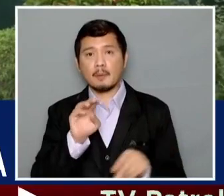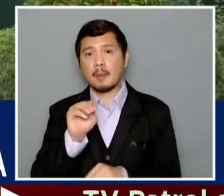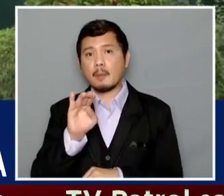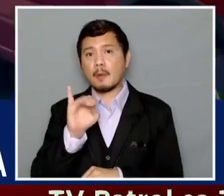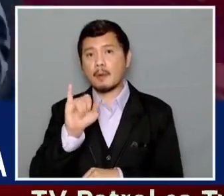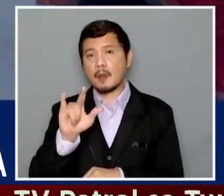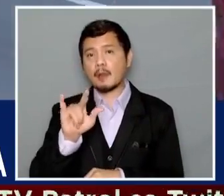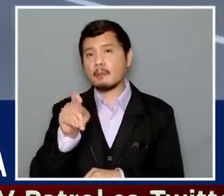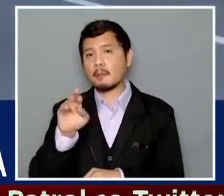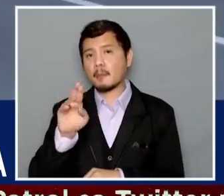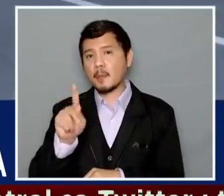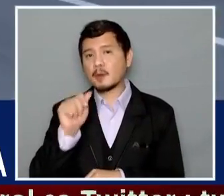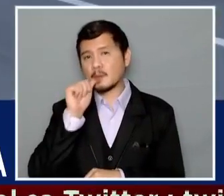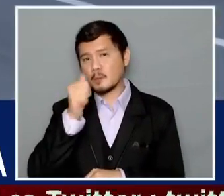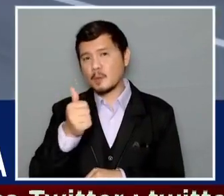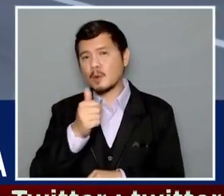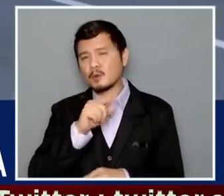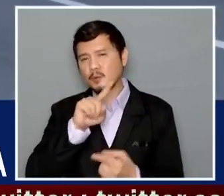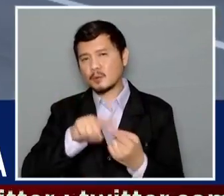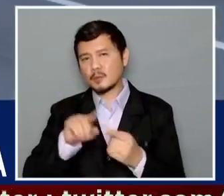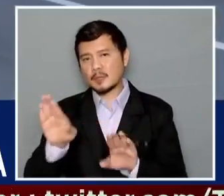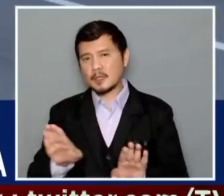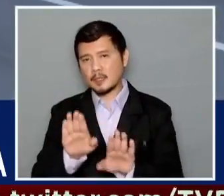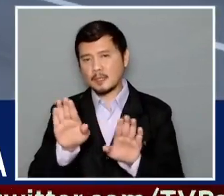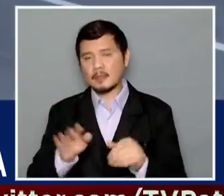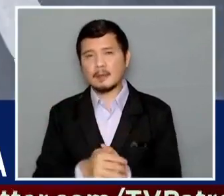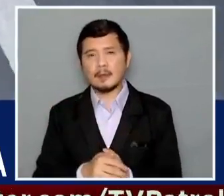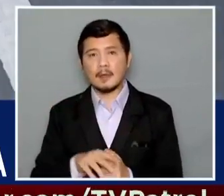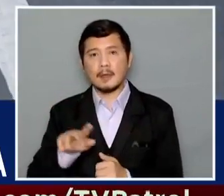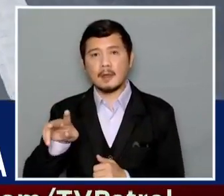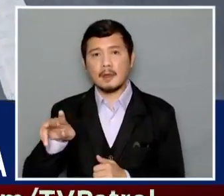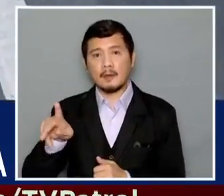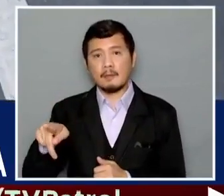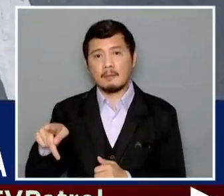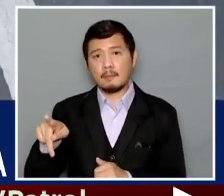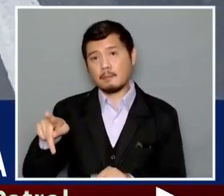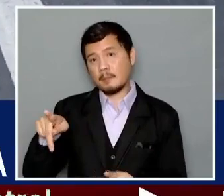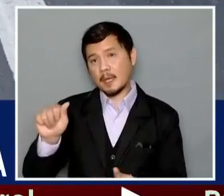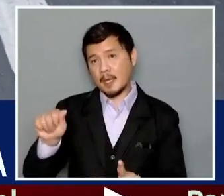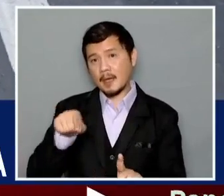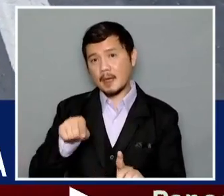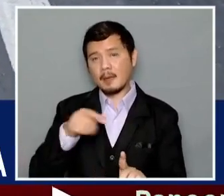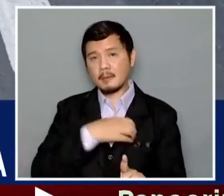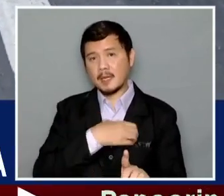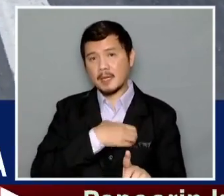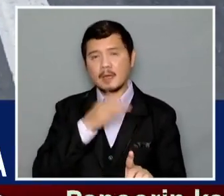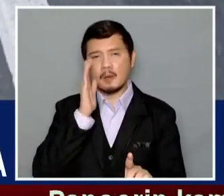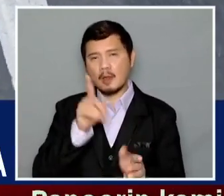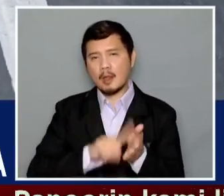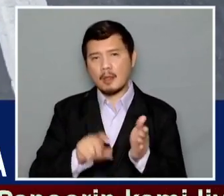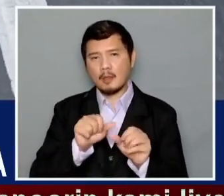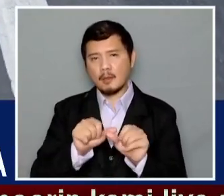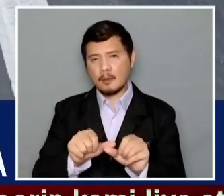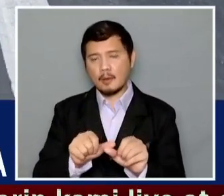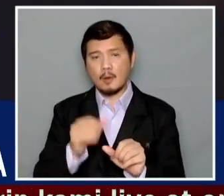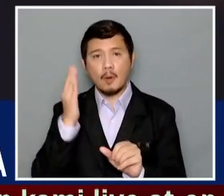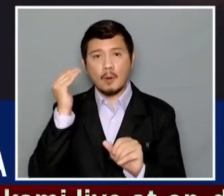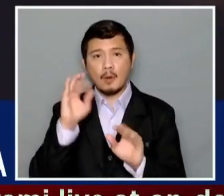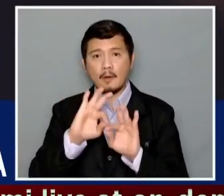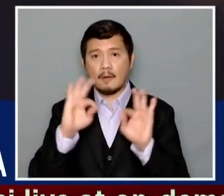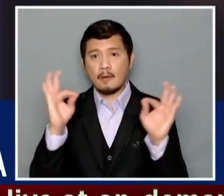hanggang Linggo. Patuloy naman ang investigasyon ng Philadelphia Police at umaasa ang pamilya na magkakaroon na ng pag-usad sa